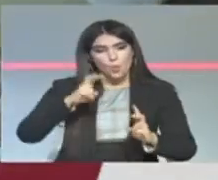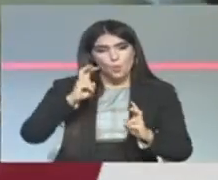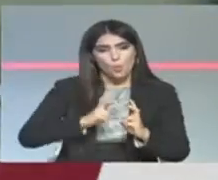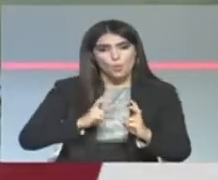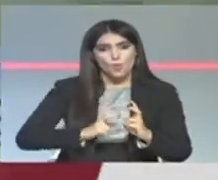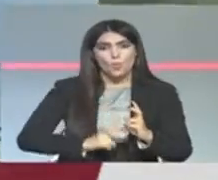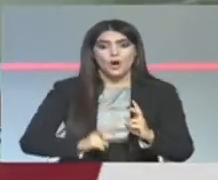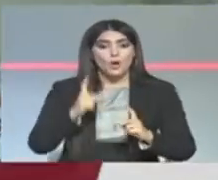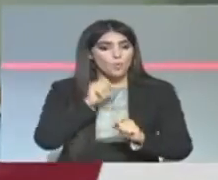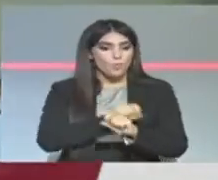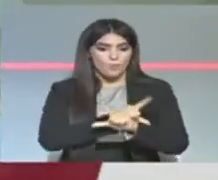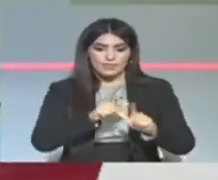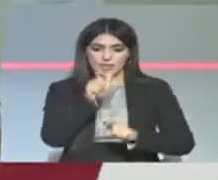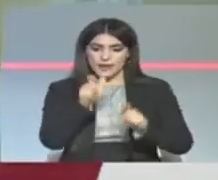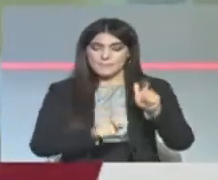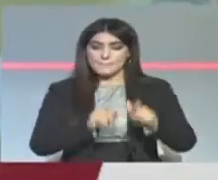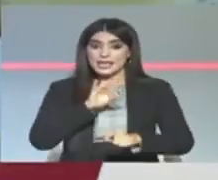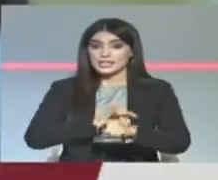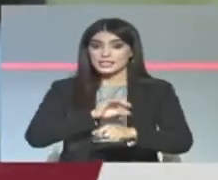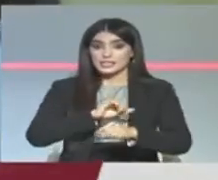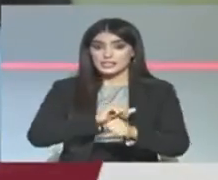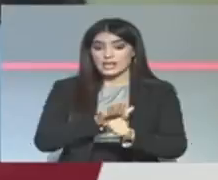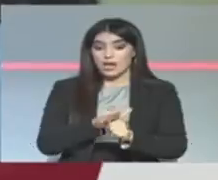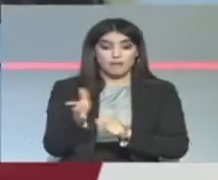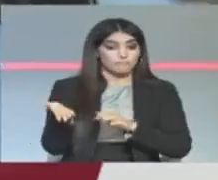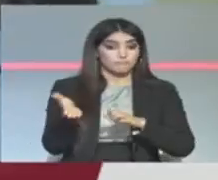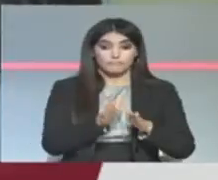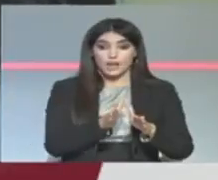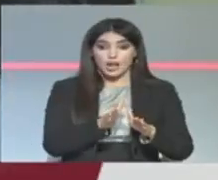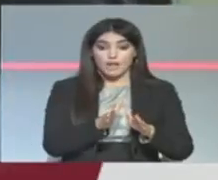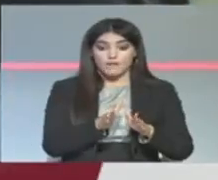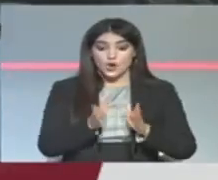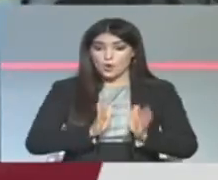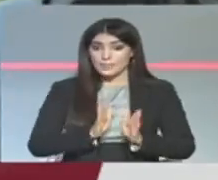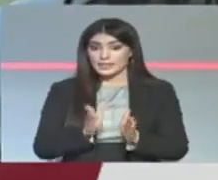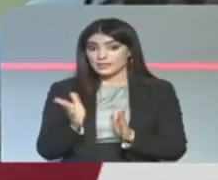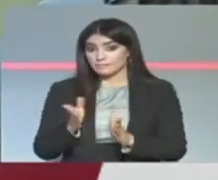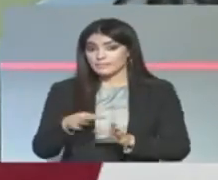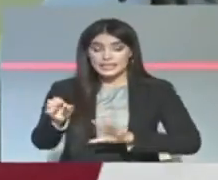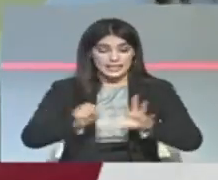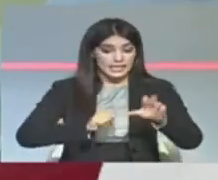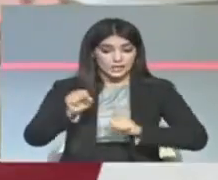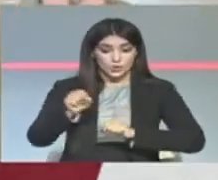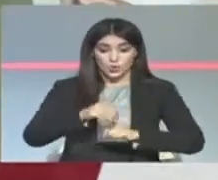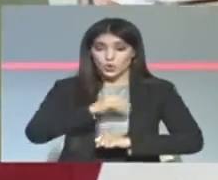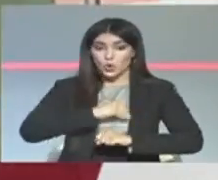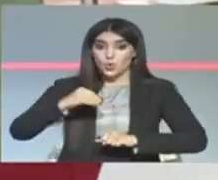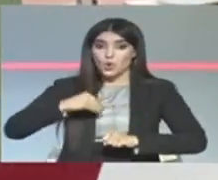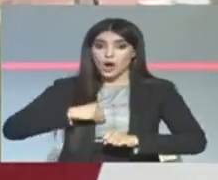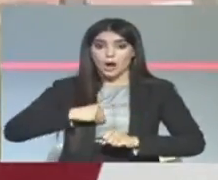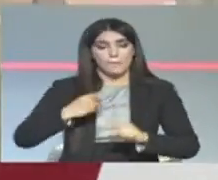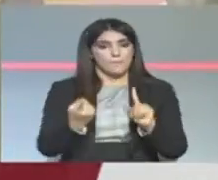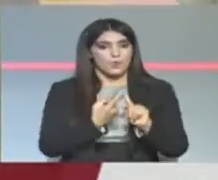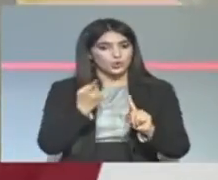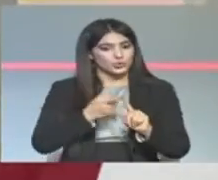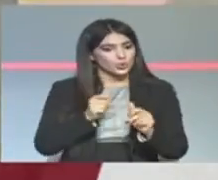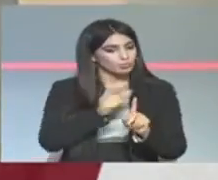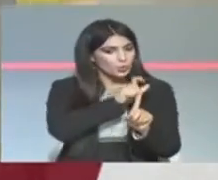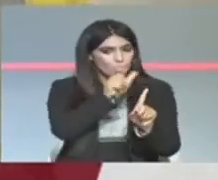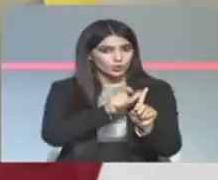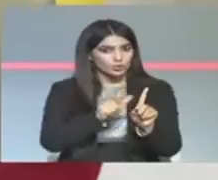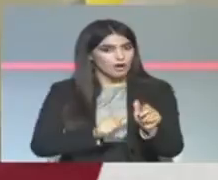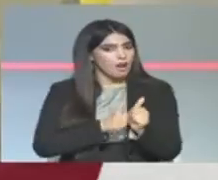بشكل ملحوظ في عدد المرضى الوافدين على المستشفيات يدعو معه الاطباء والى ضروره المتابعه